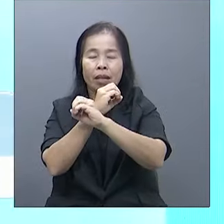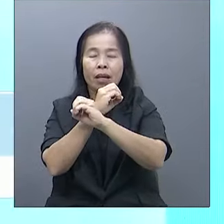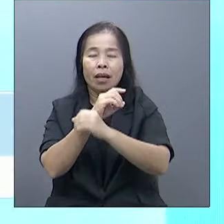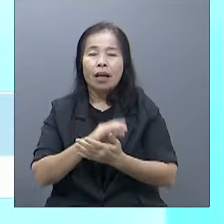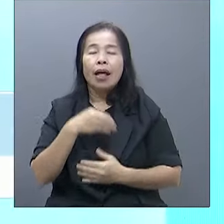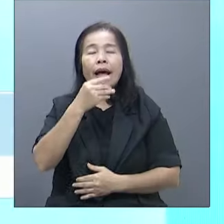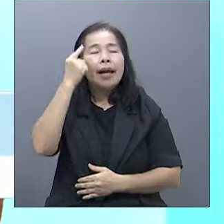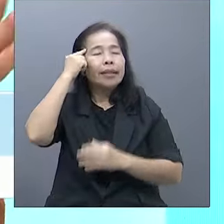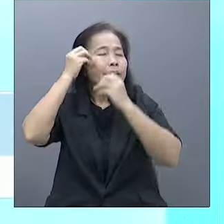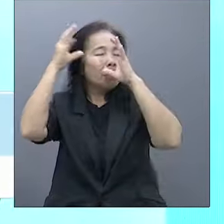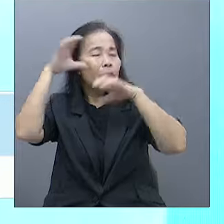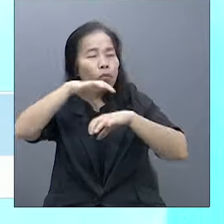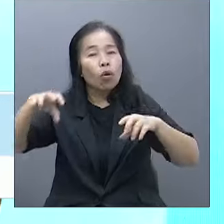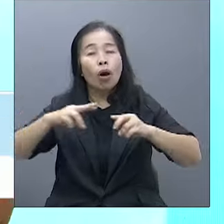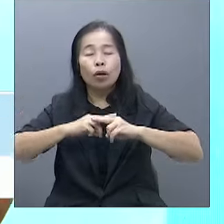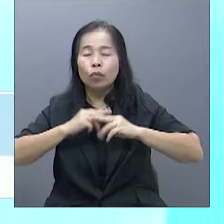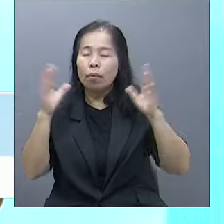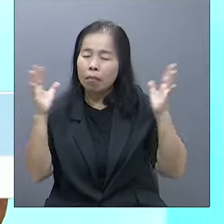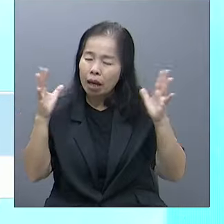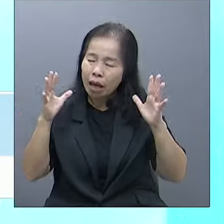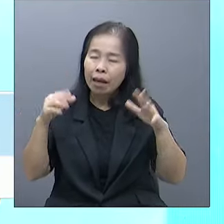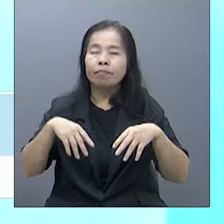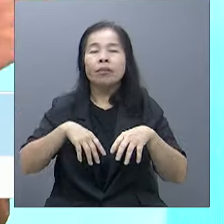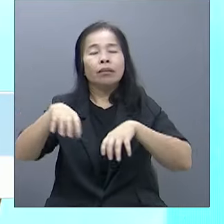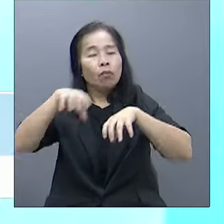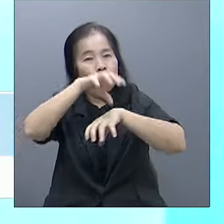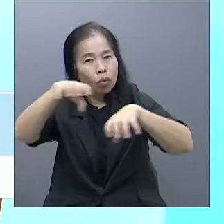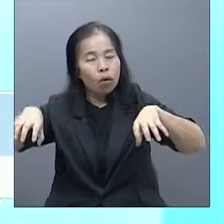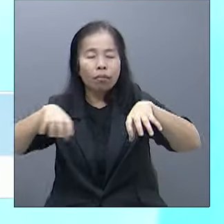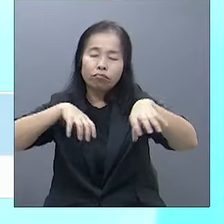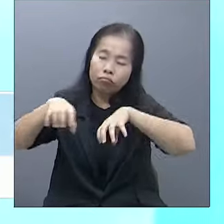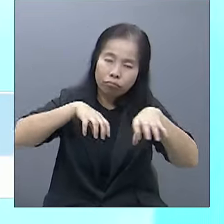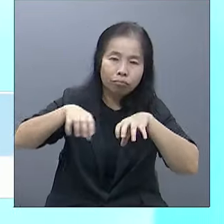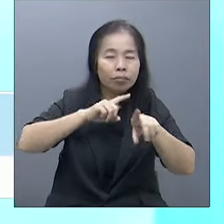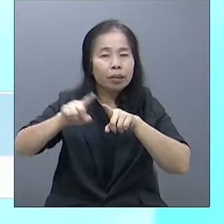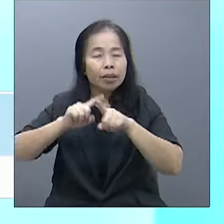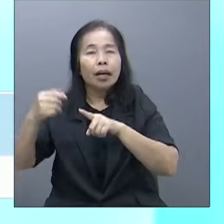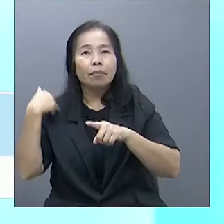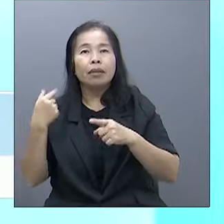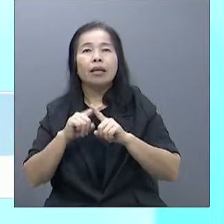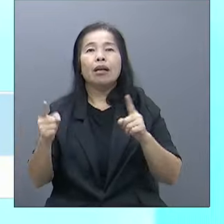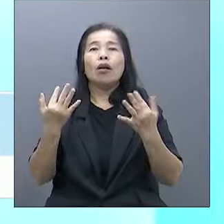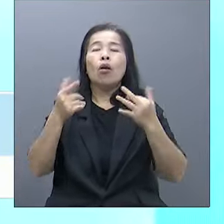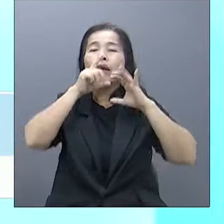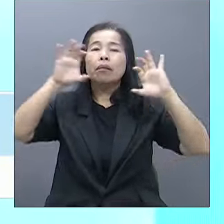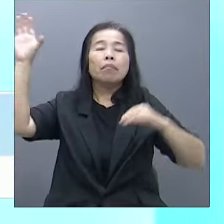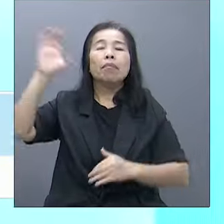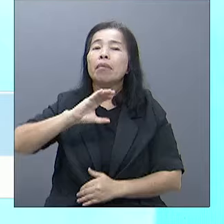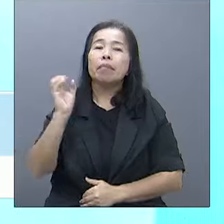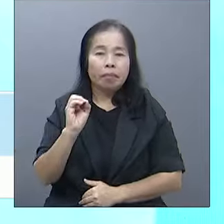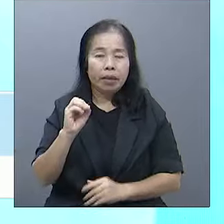รเอกชนจำนวนมากภาคประชาสังคมเคลื่อนอยู่ตลอดเวลาในมิติต่างๆที่เราพูดไม่ได้รอรัฐบาลแต่ว่าที่เ